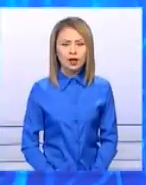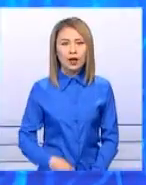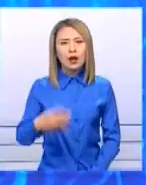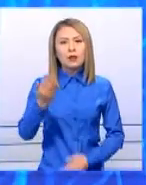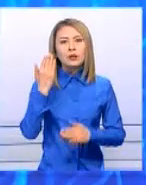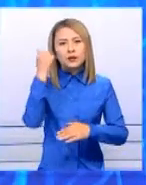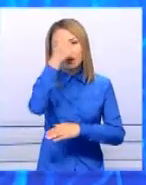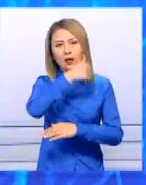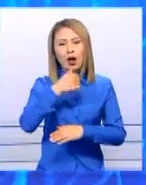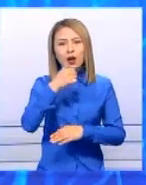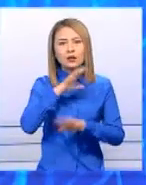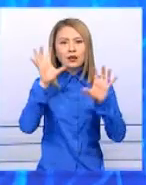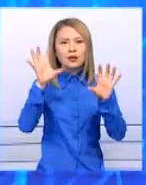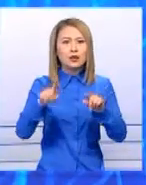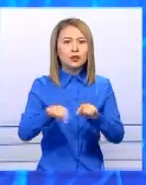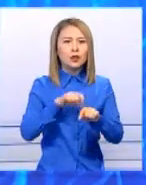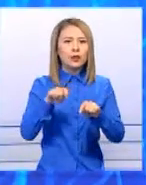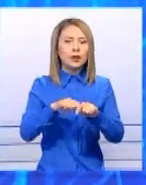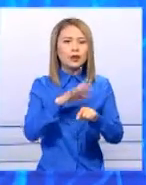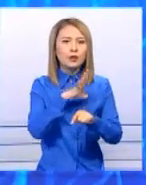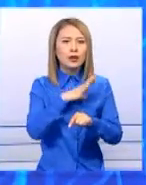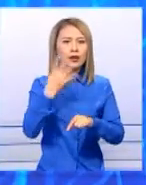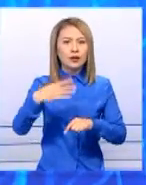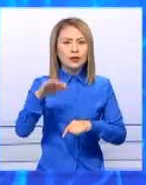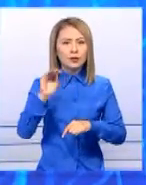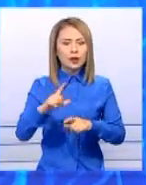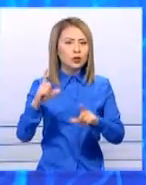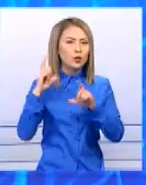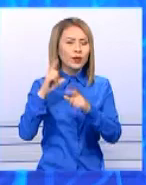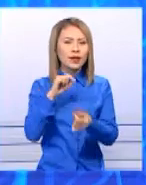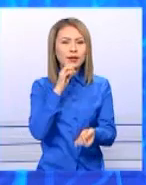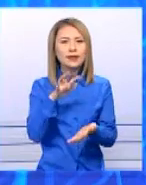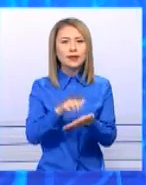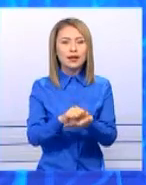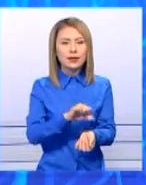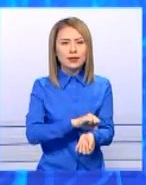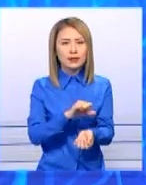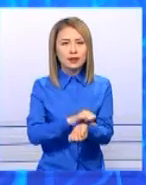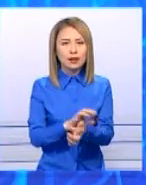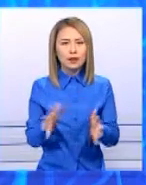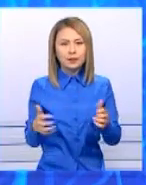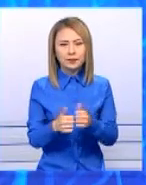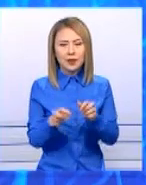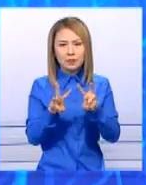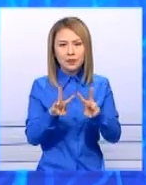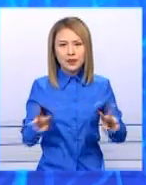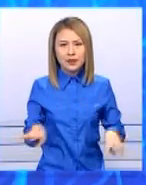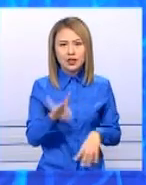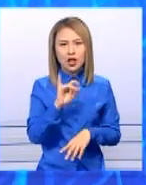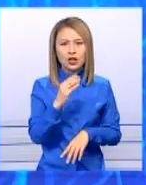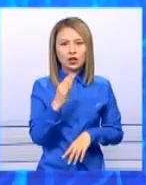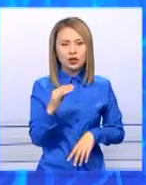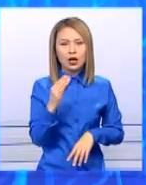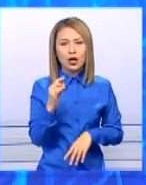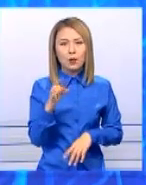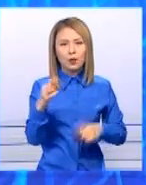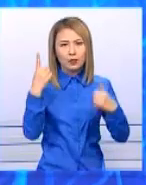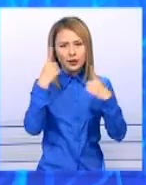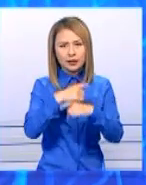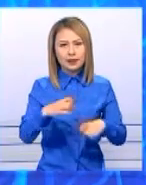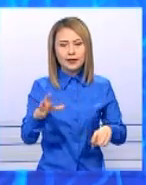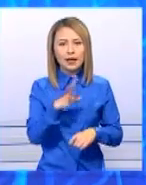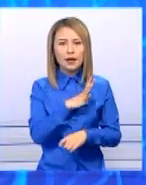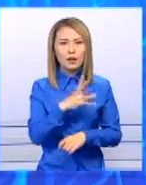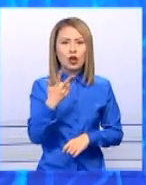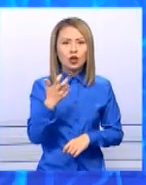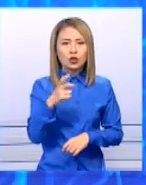Былтыр ел аумағында заңсыз сатылған 40 мың тонна есірткі заттары анықталды. Бұл туралы ішкі істер министрінің орынбасары Рашид Жақыпов хабарлады.